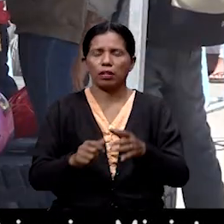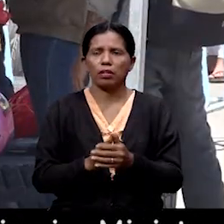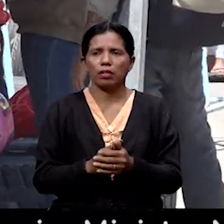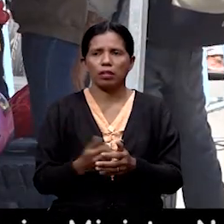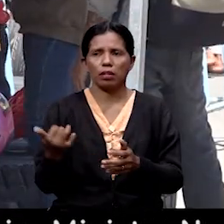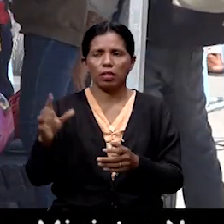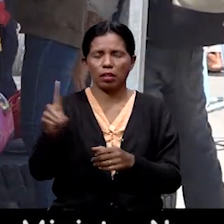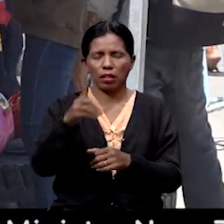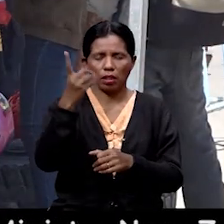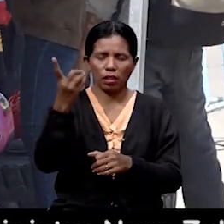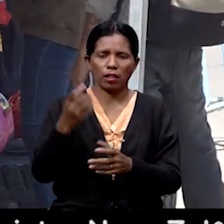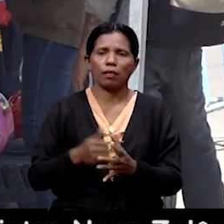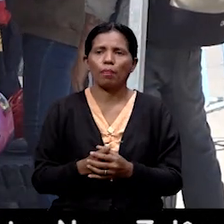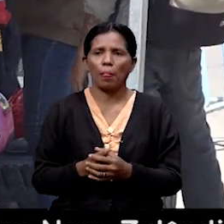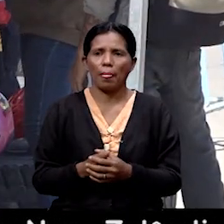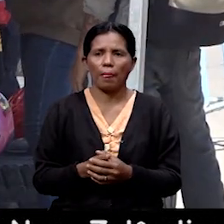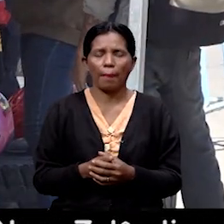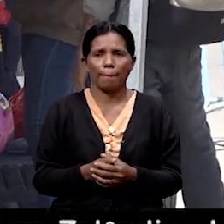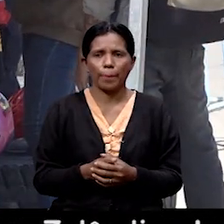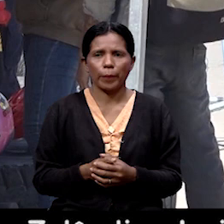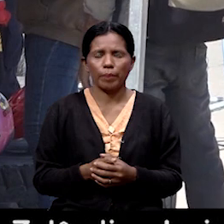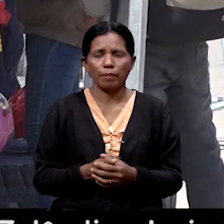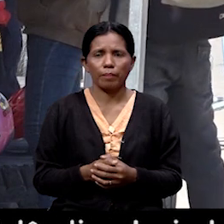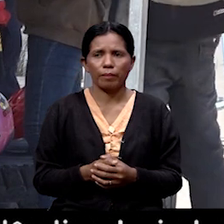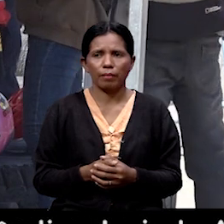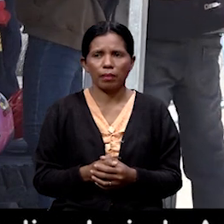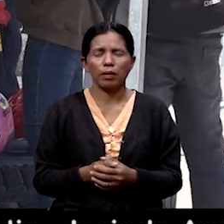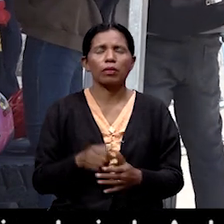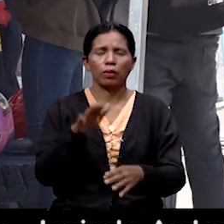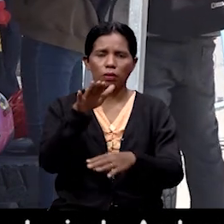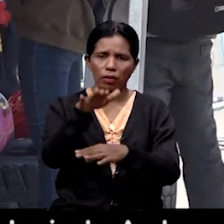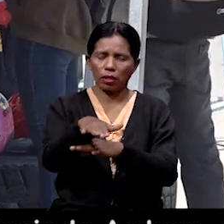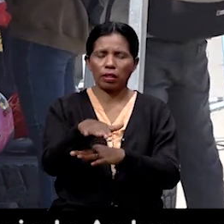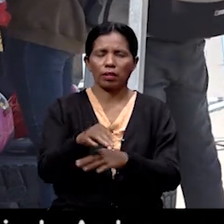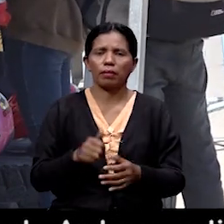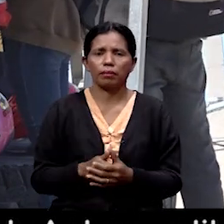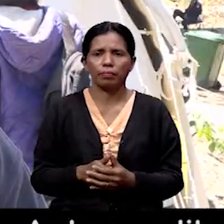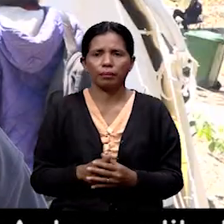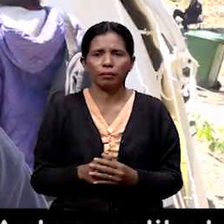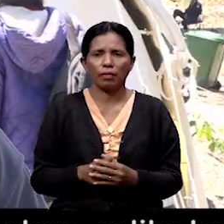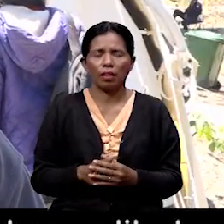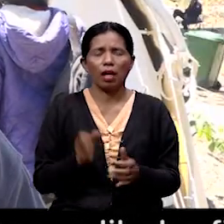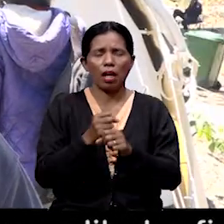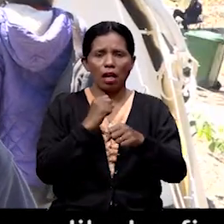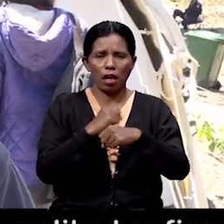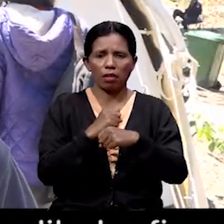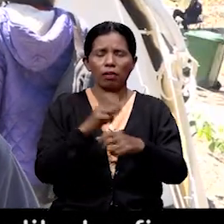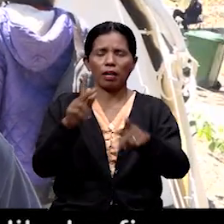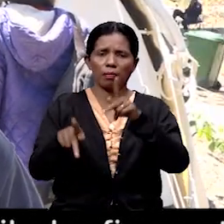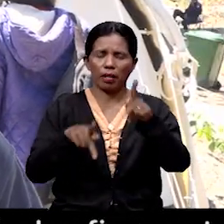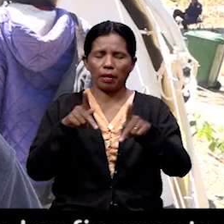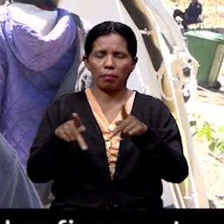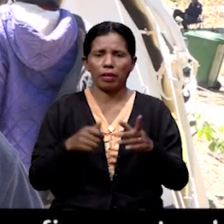sirmai tulam yugia. Selai baru belmai to lorai. Ida ini maka halo emane hanya sambe.